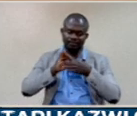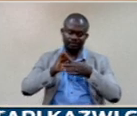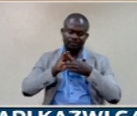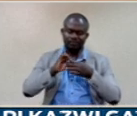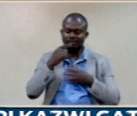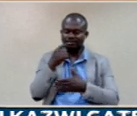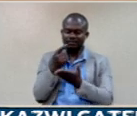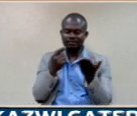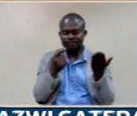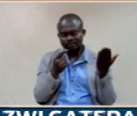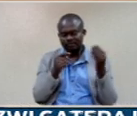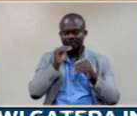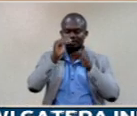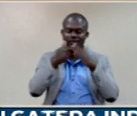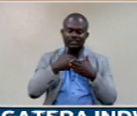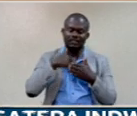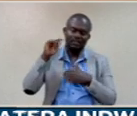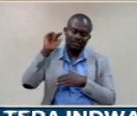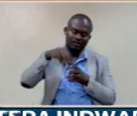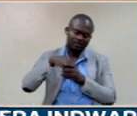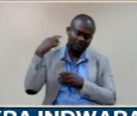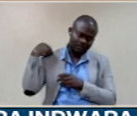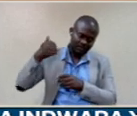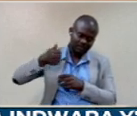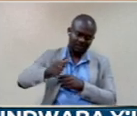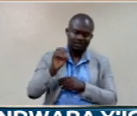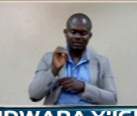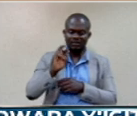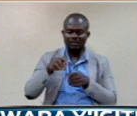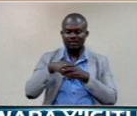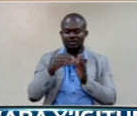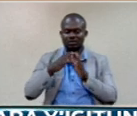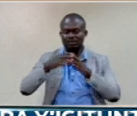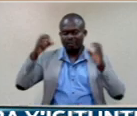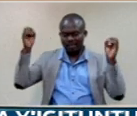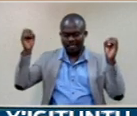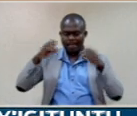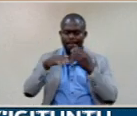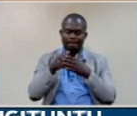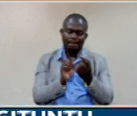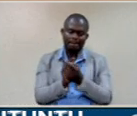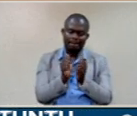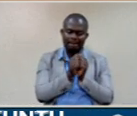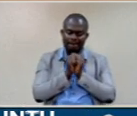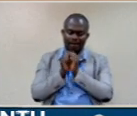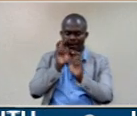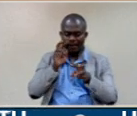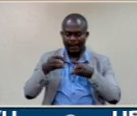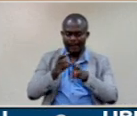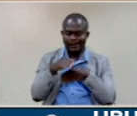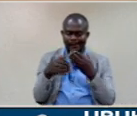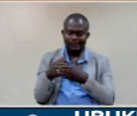ari inzego zifite ikibuga cy'indege mu nshingano zacyo cyangwa se n'umujyi wa Kigali, bagahurira hamwe bakareba ko uyu